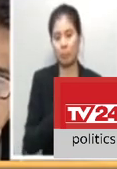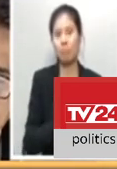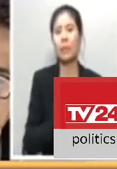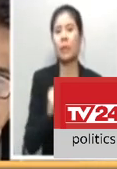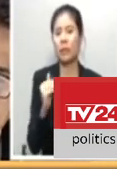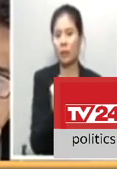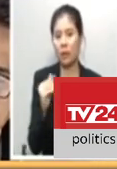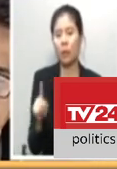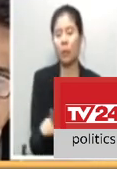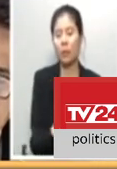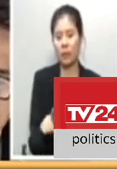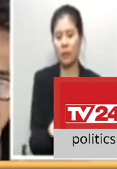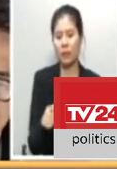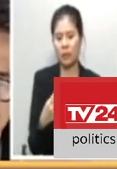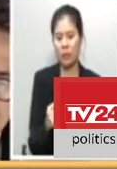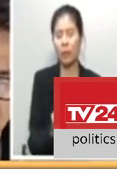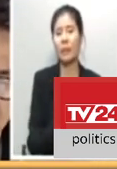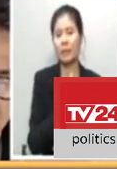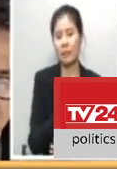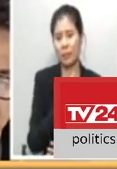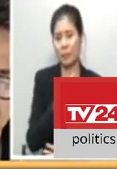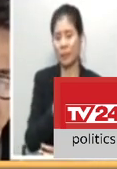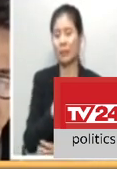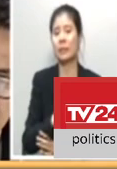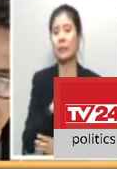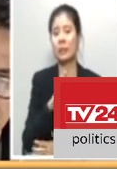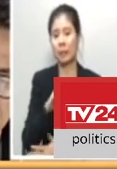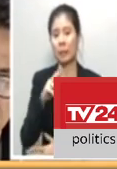ย่างเท่ากันมีแค่ 74,000 ล้าน